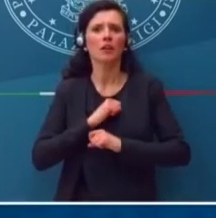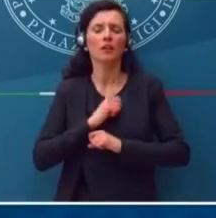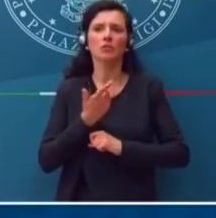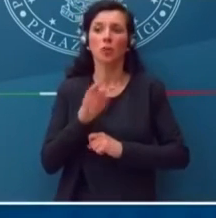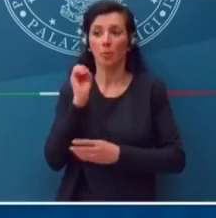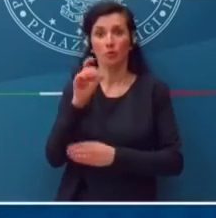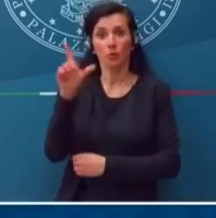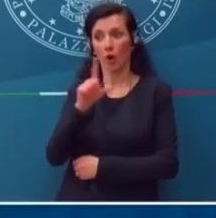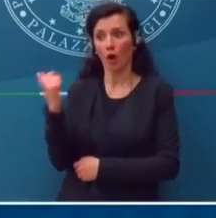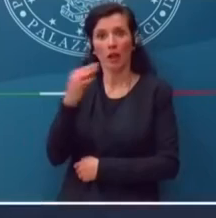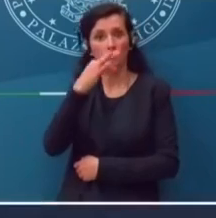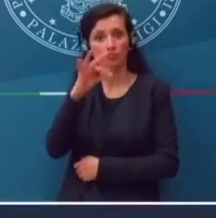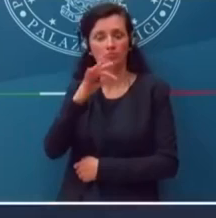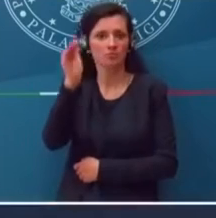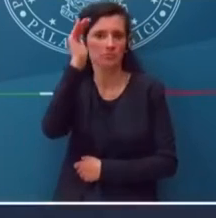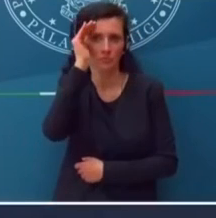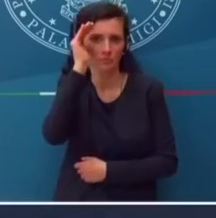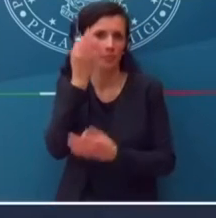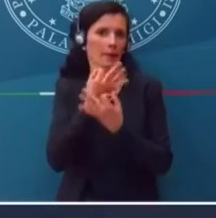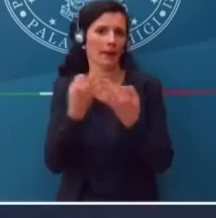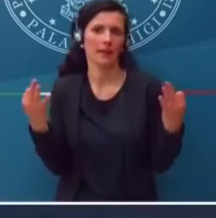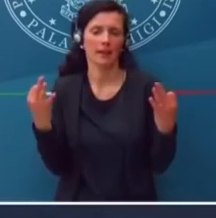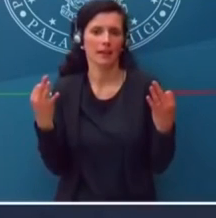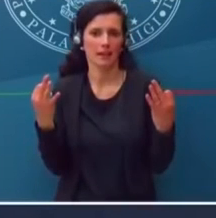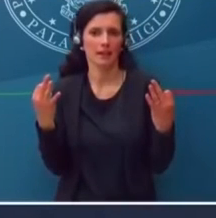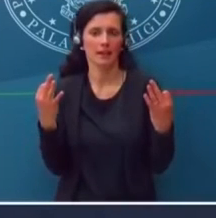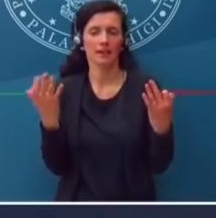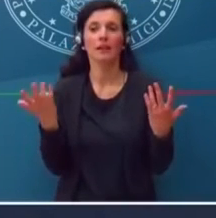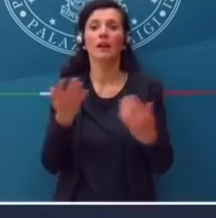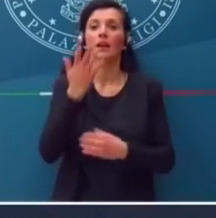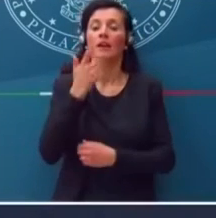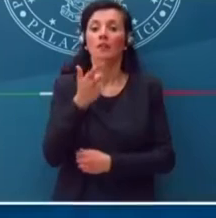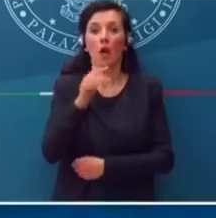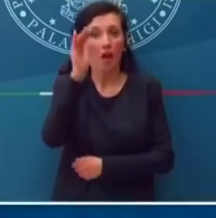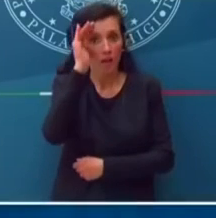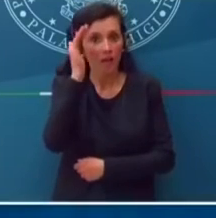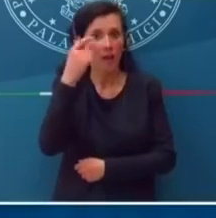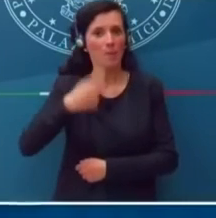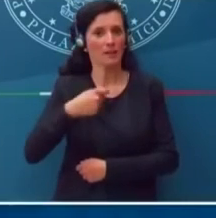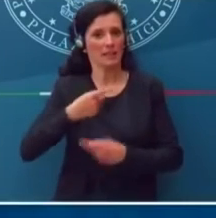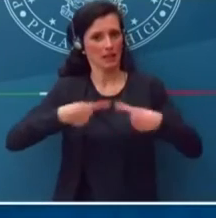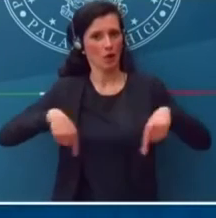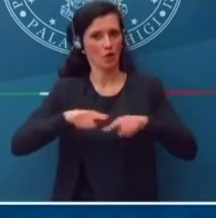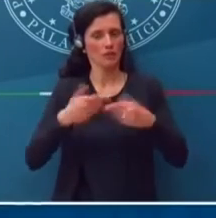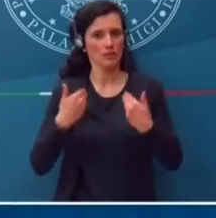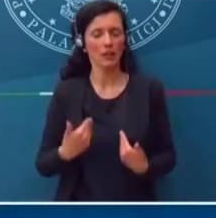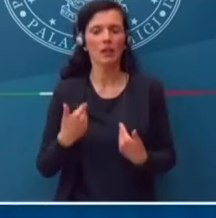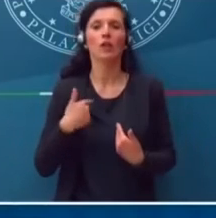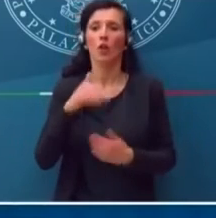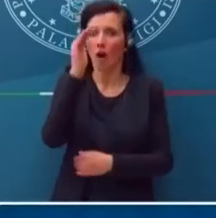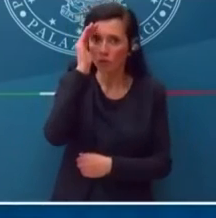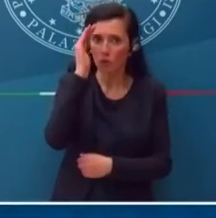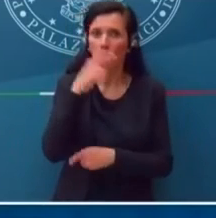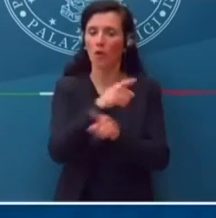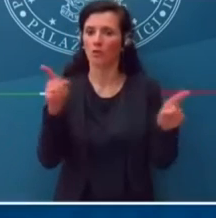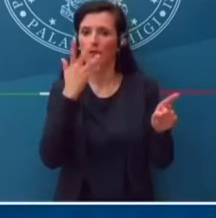Locatelli. Bisogna ascoltare, se non volete ascoltare le parole del Presidente del Consiglio, che vi invita in maniera brusca a